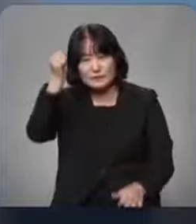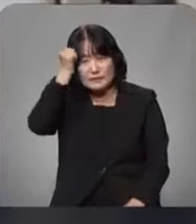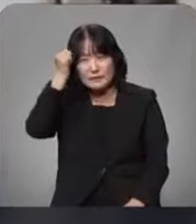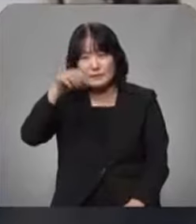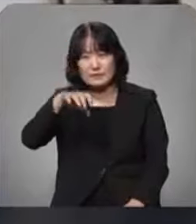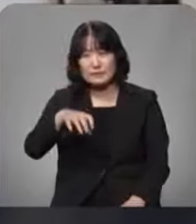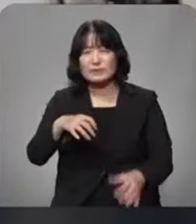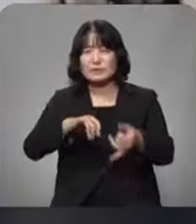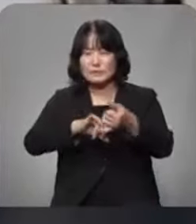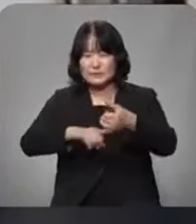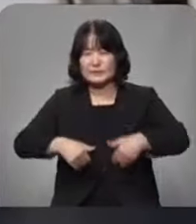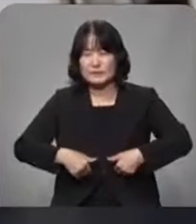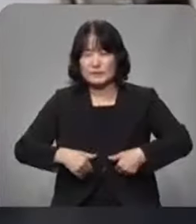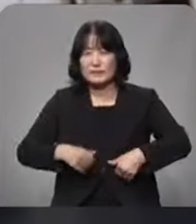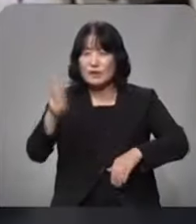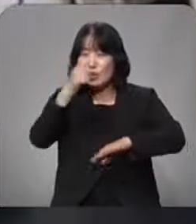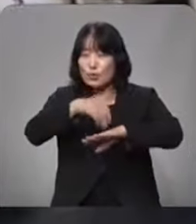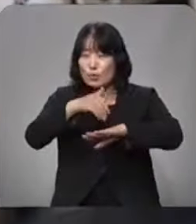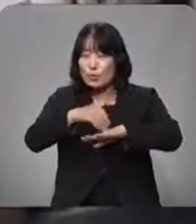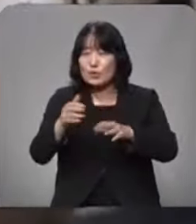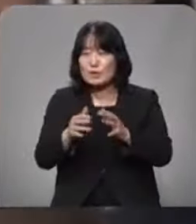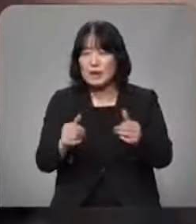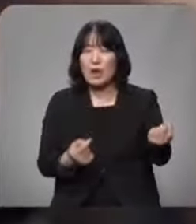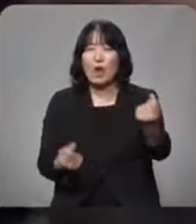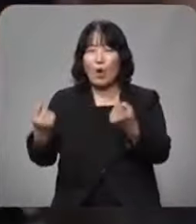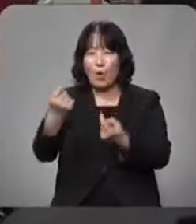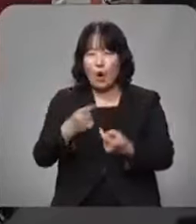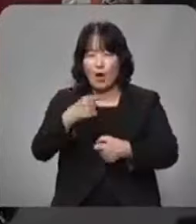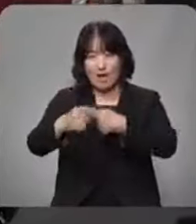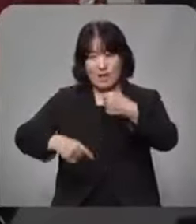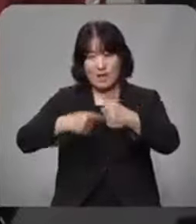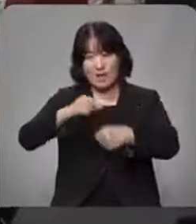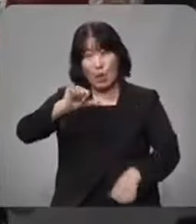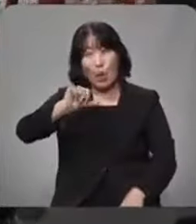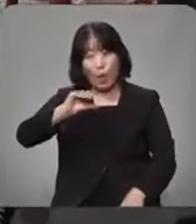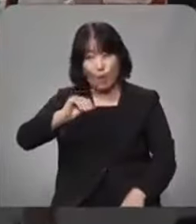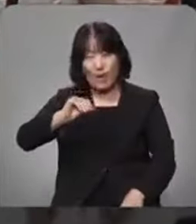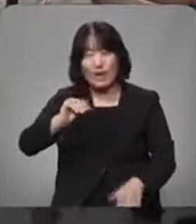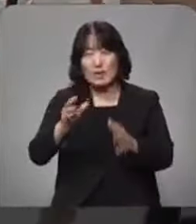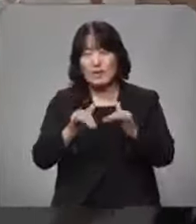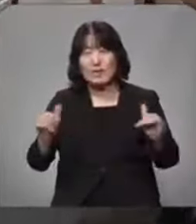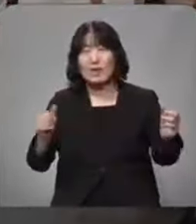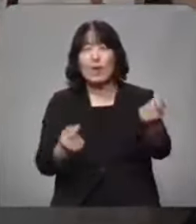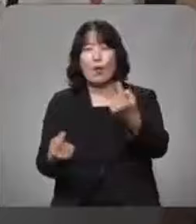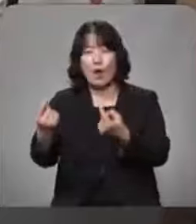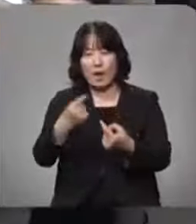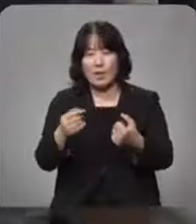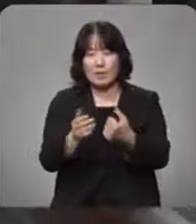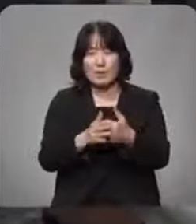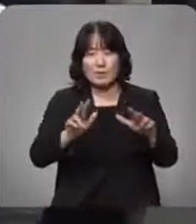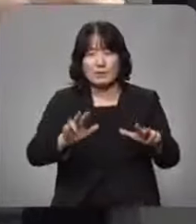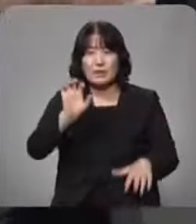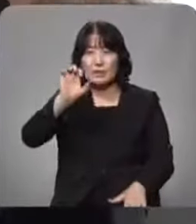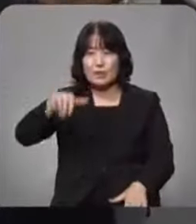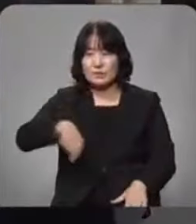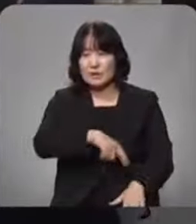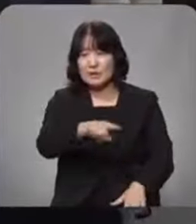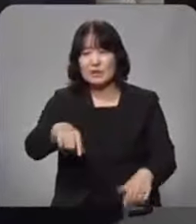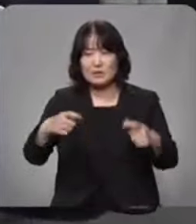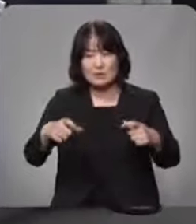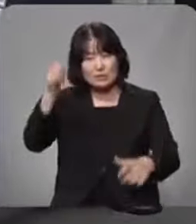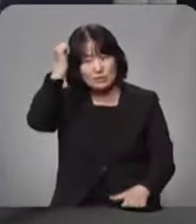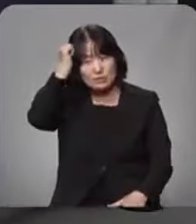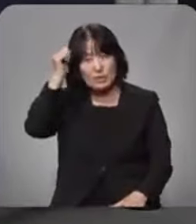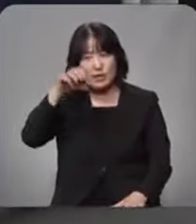주장합니다. 전지훈련단 등 연간 5만 명에 달하는 외지 방문객들이 찾아오는데 지금은 숙박시설이 부족하기